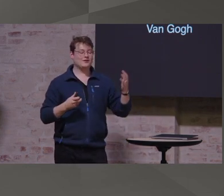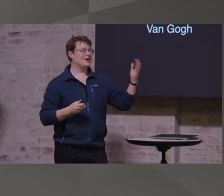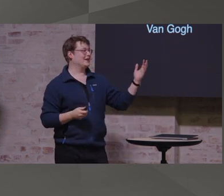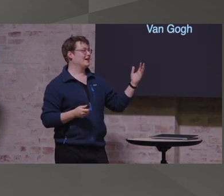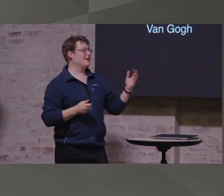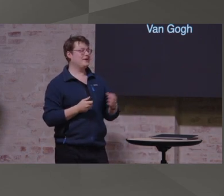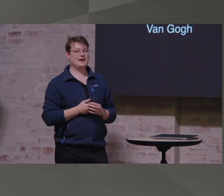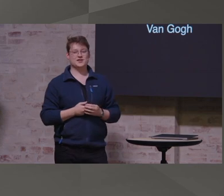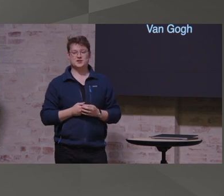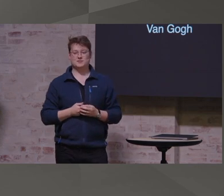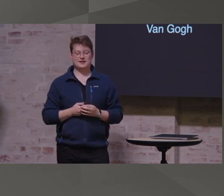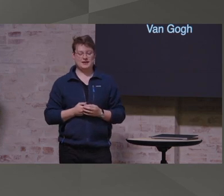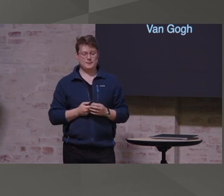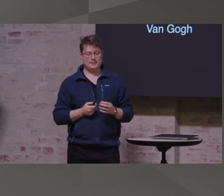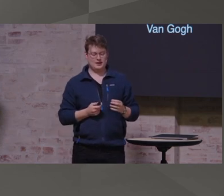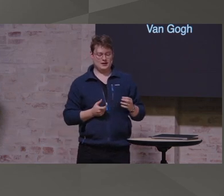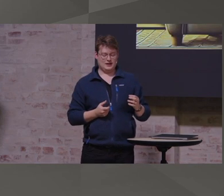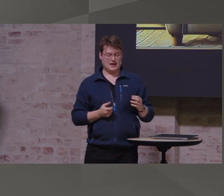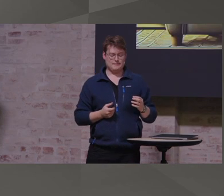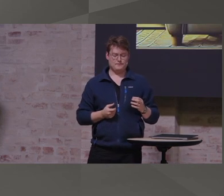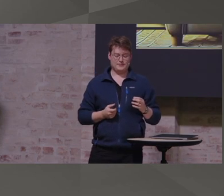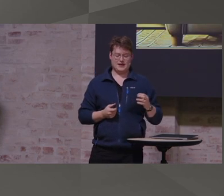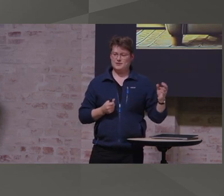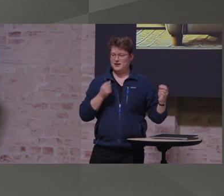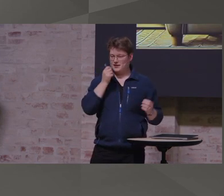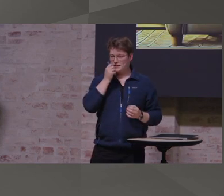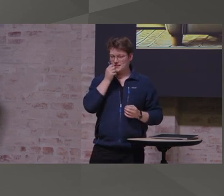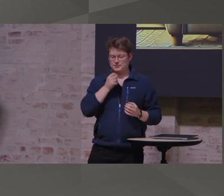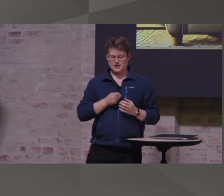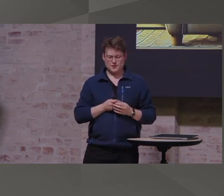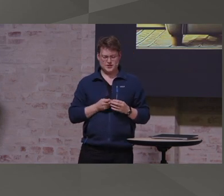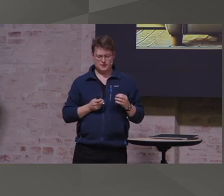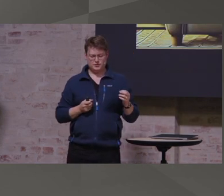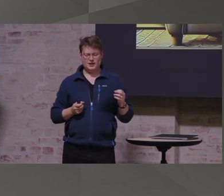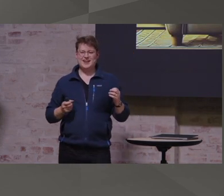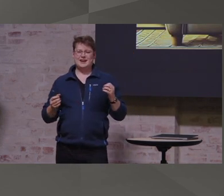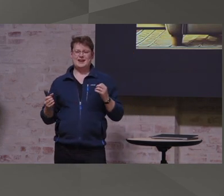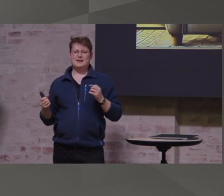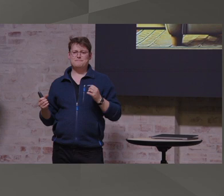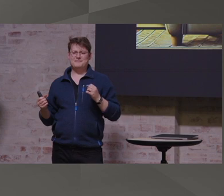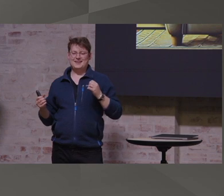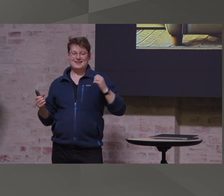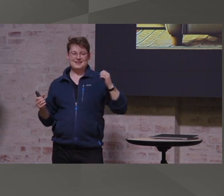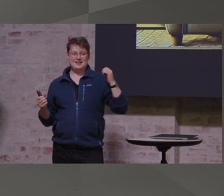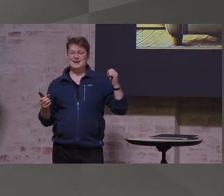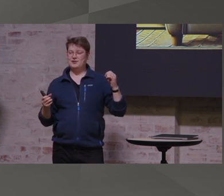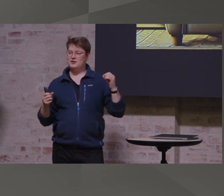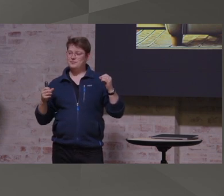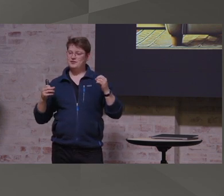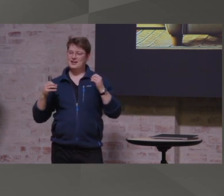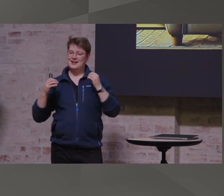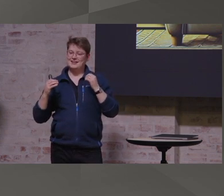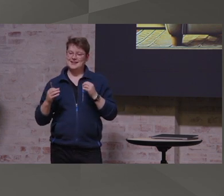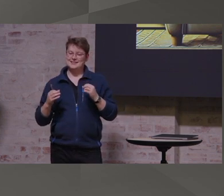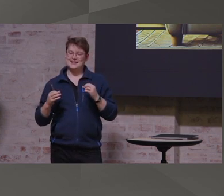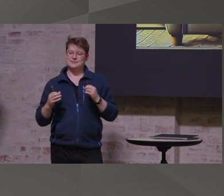igjen for å lage bilder sånn som dette. Her er bare et annet eksempel der jeg slang med kjapt nå. Tidligere også, når vi har